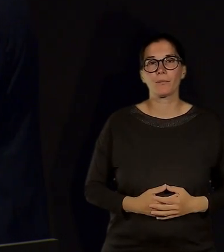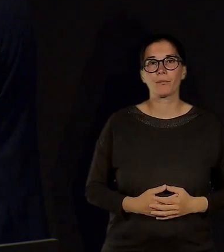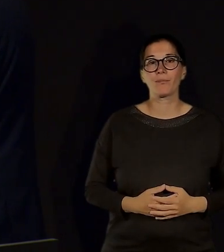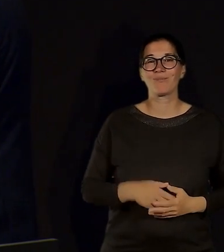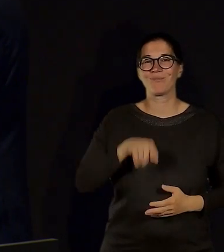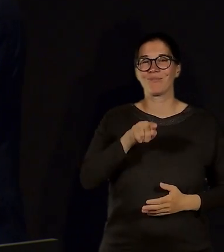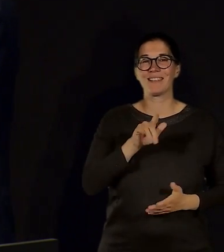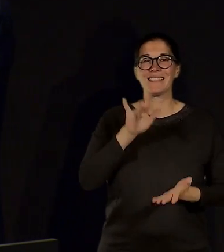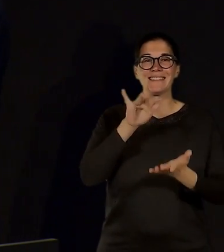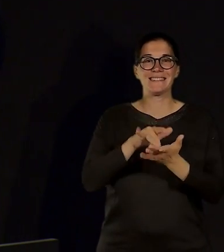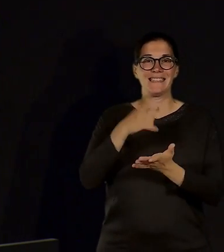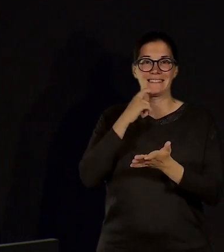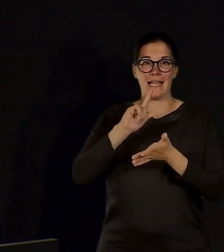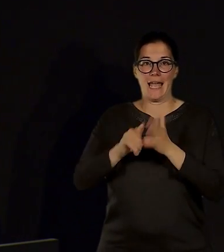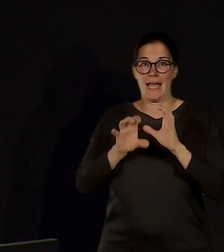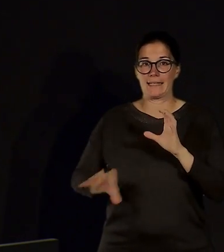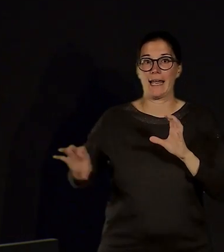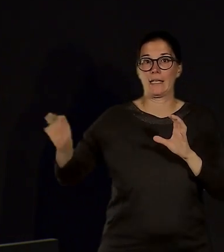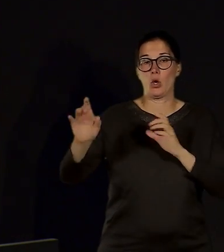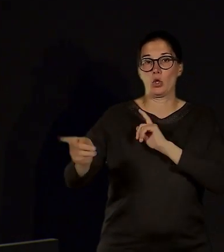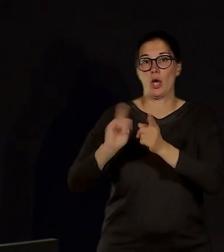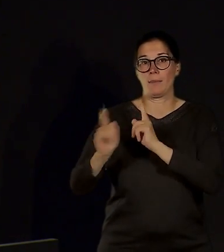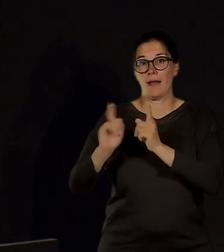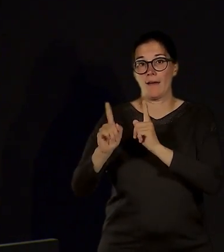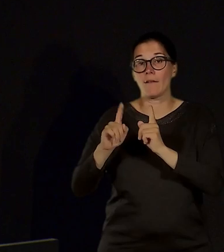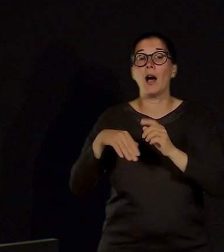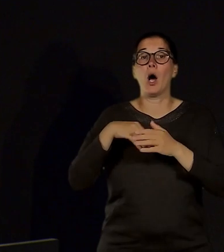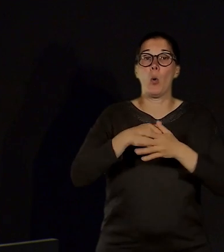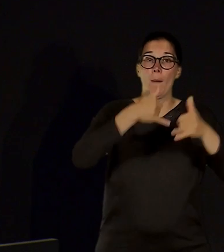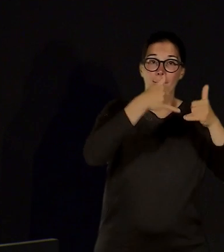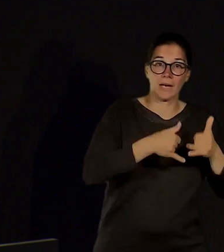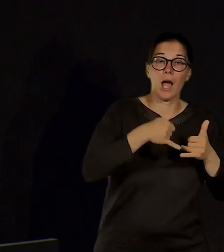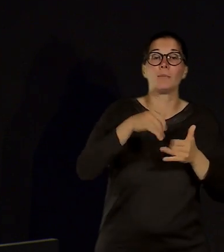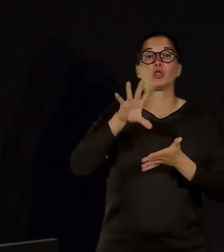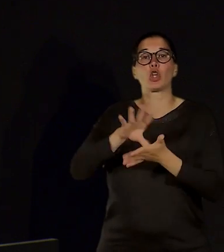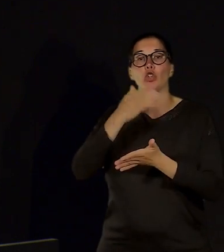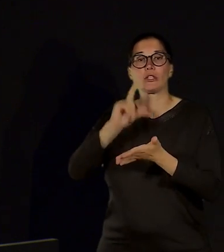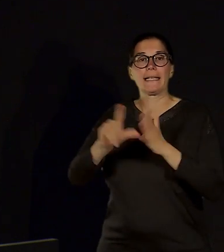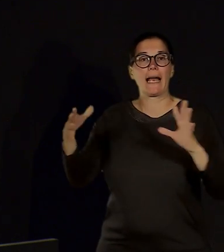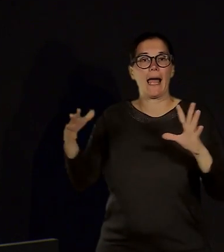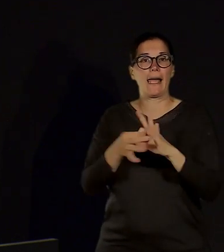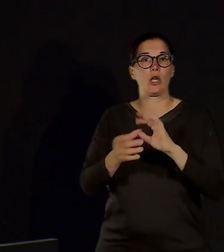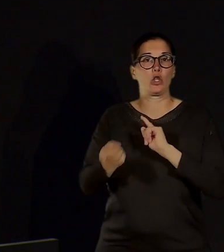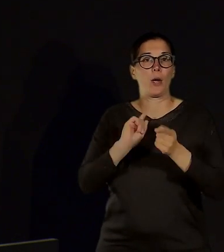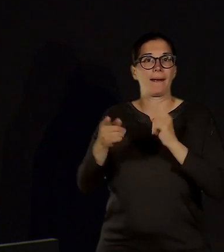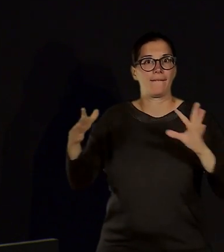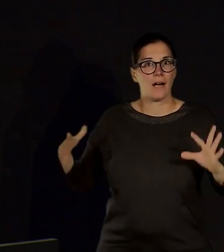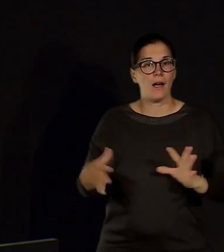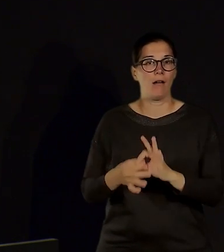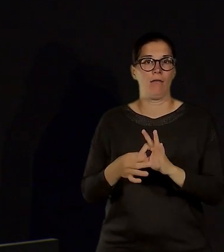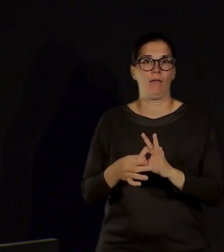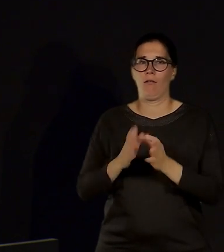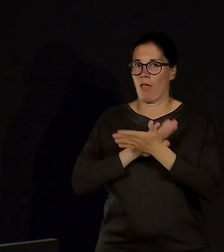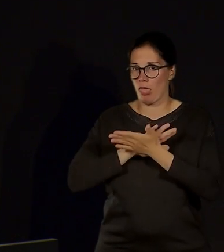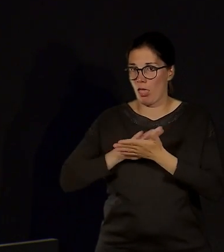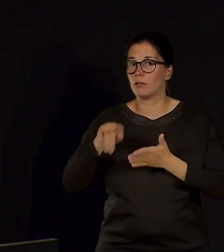propojí regionální dopravu mezi Středočeským krajem a Prahou. A skutečně to bude významný